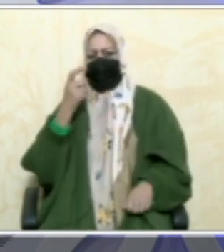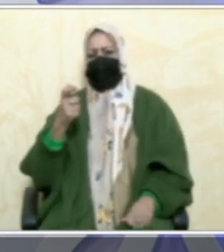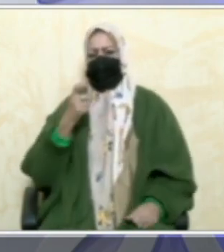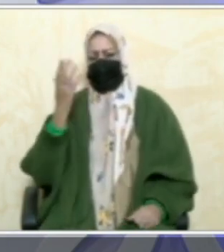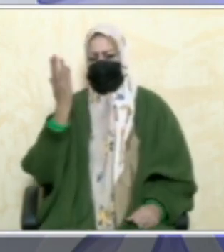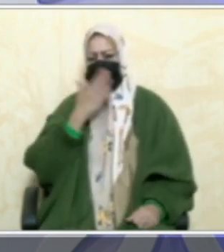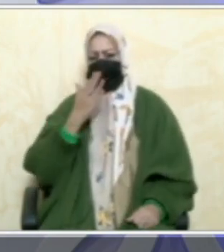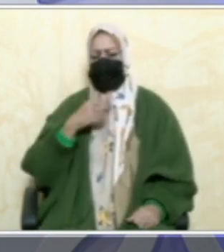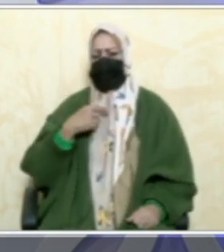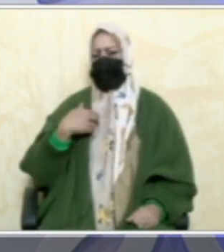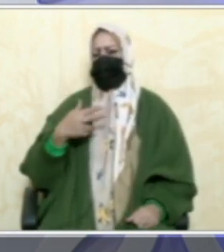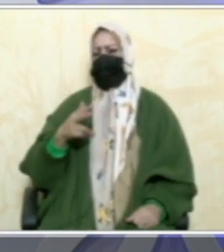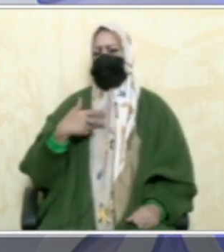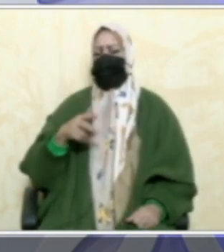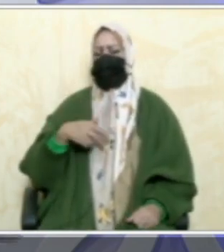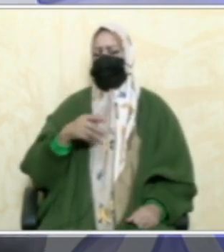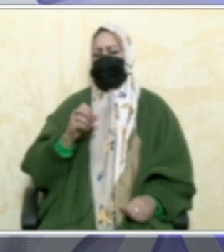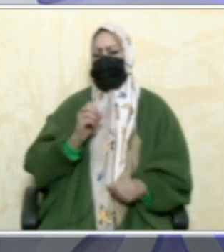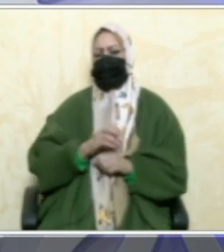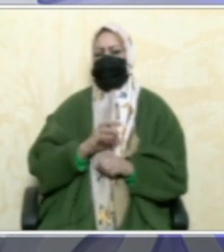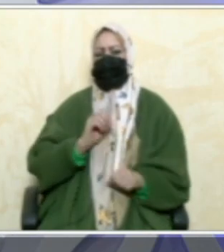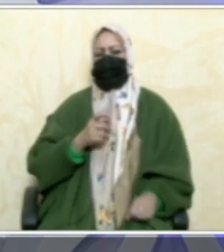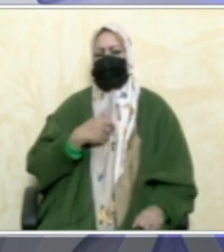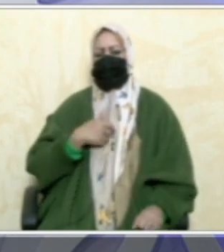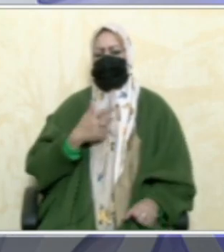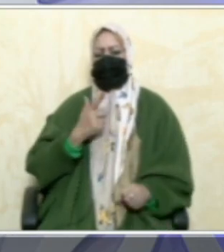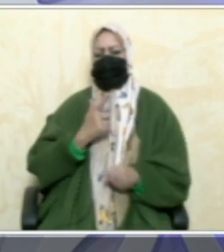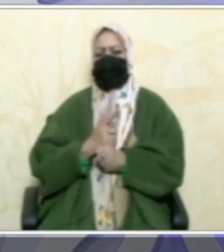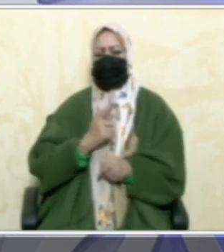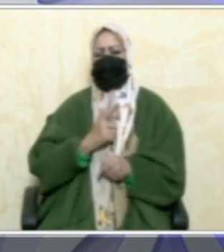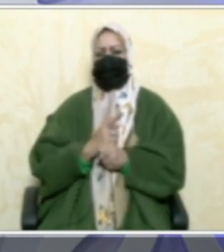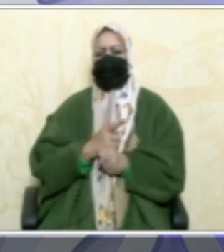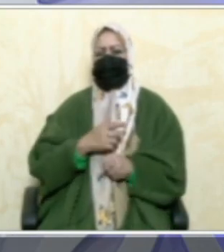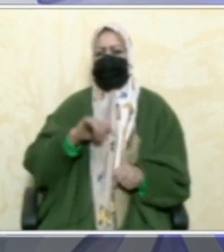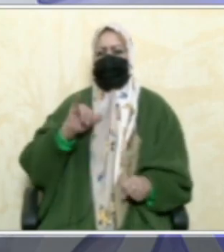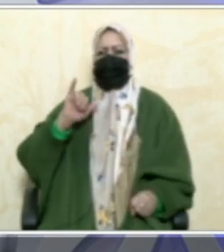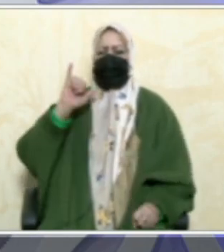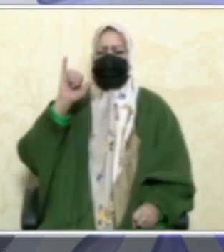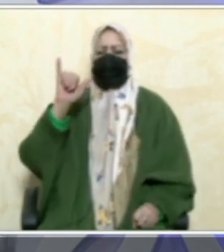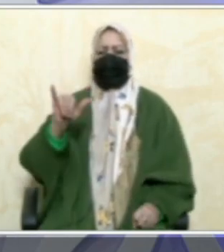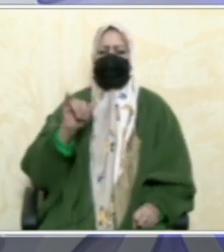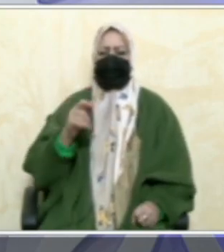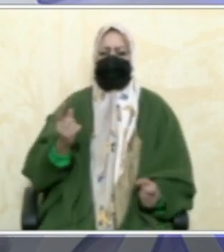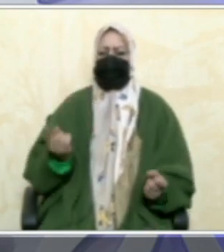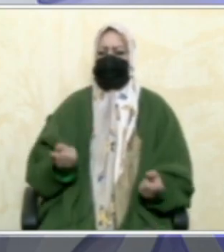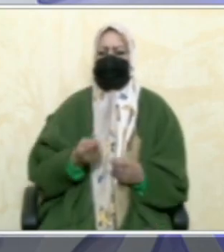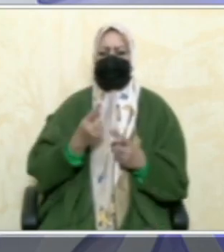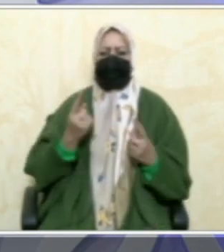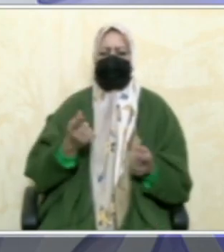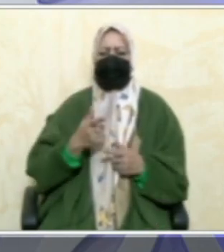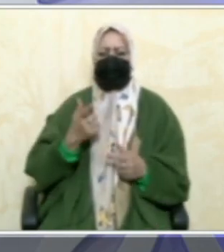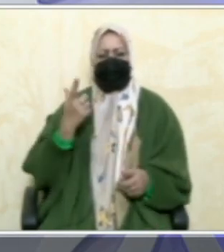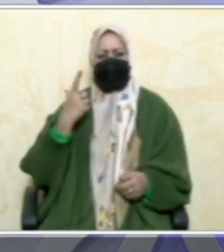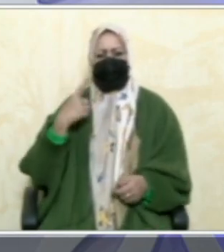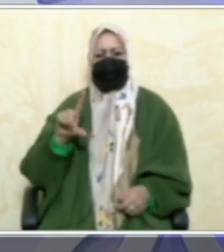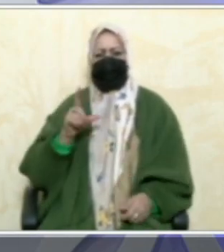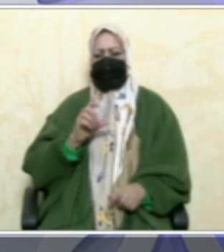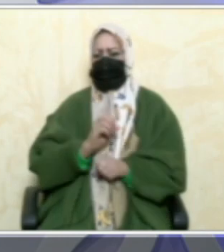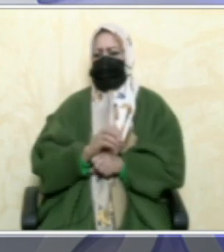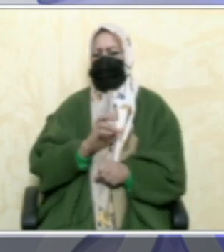أصل المدرسة هذه عايشة البرة وترى ذلك أمرا طبيعيا، ومن شاء فليؤمن ومن شاء